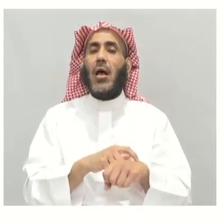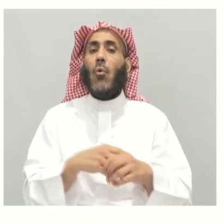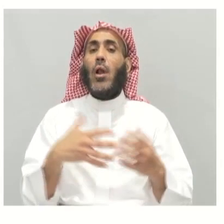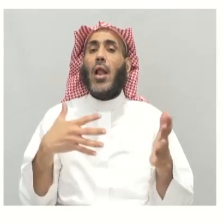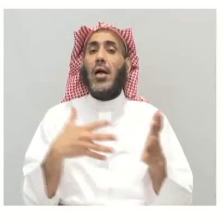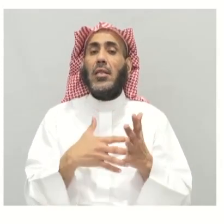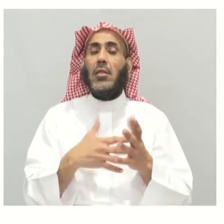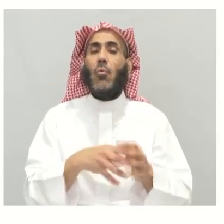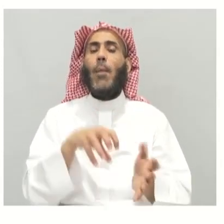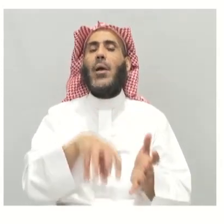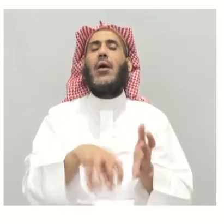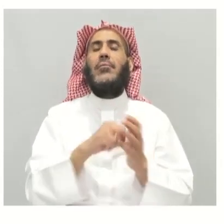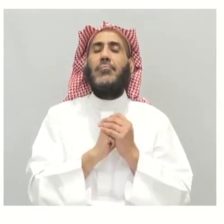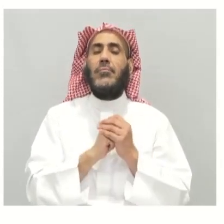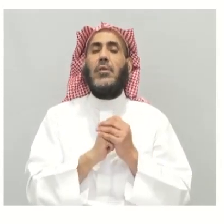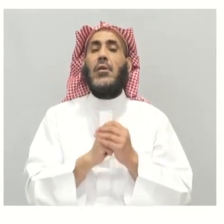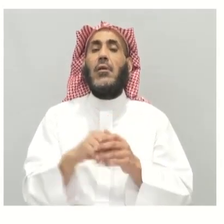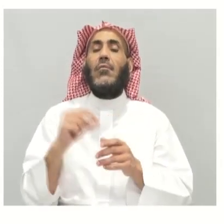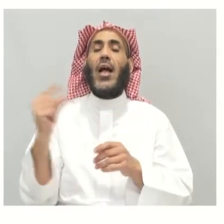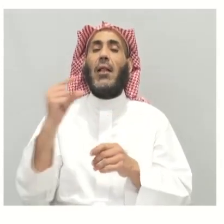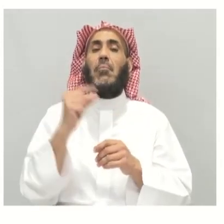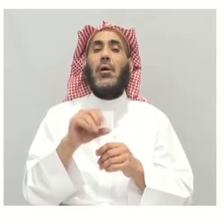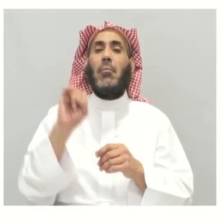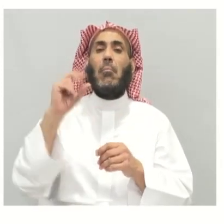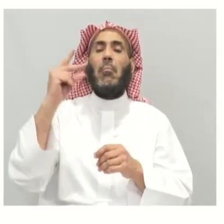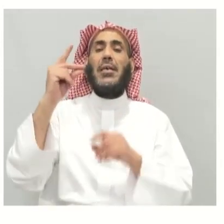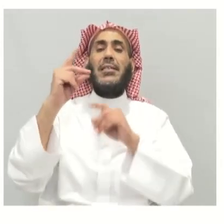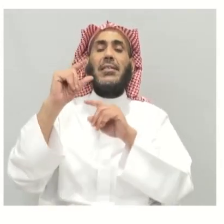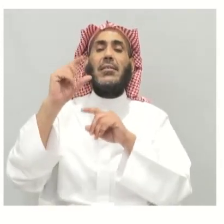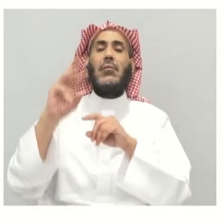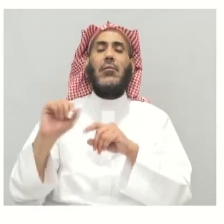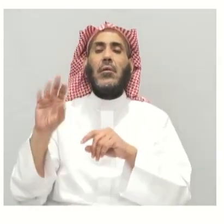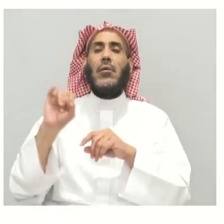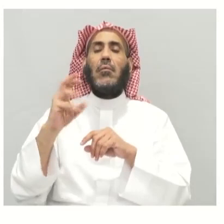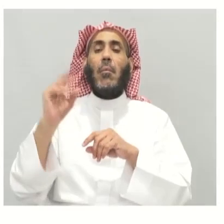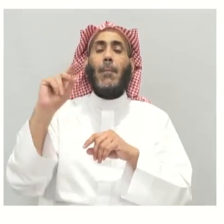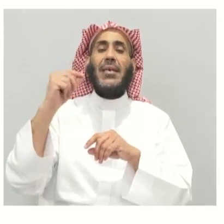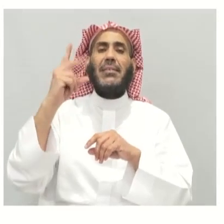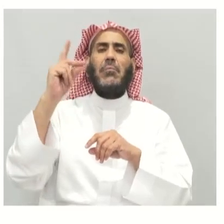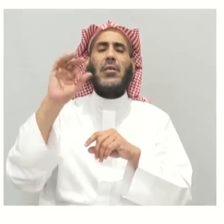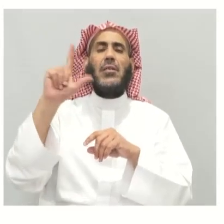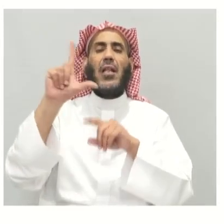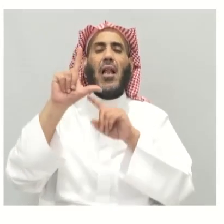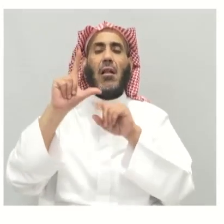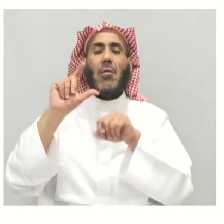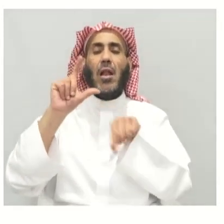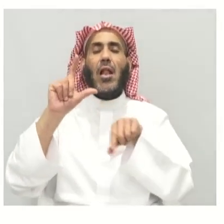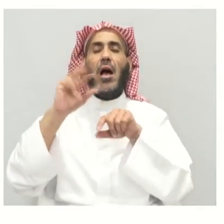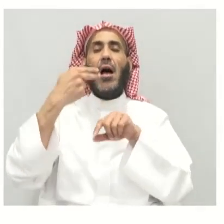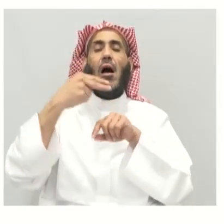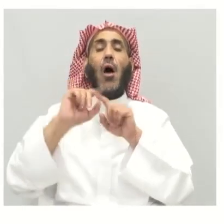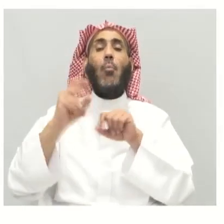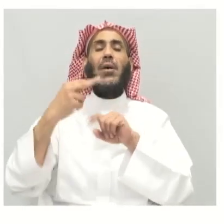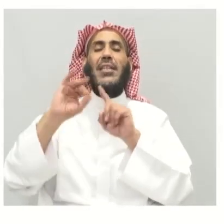الحدث والمكان. فكلمة مطلع أو كلمة مطلع تدل على